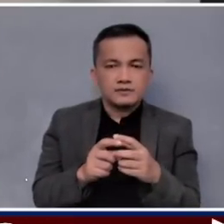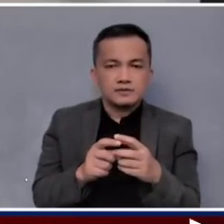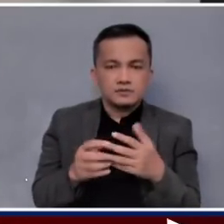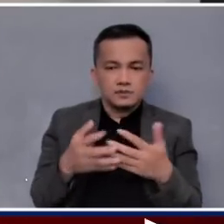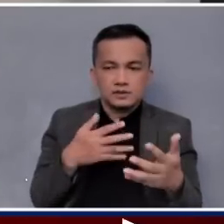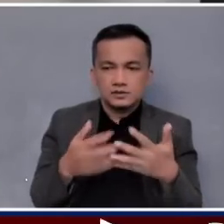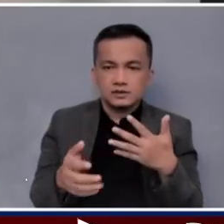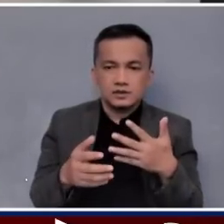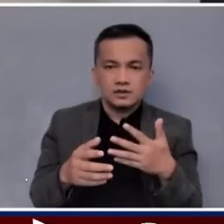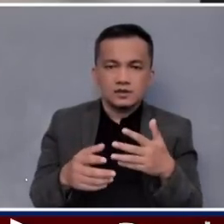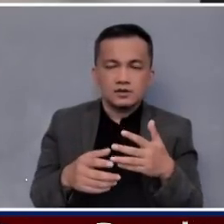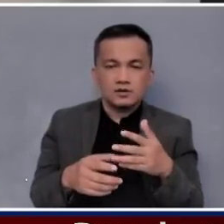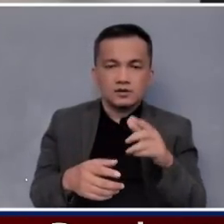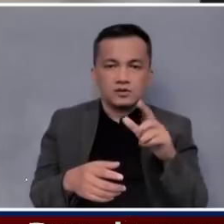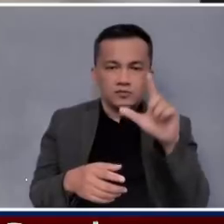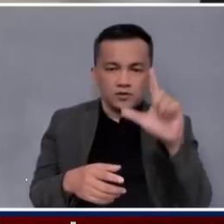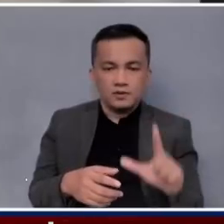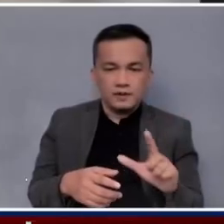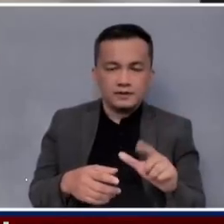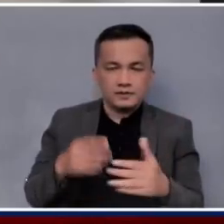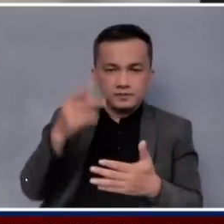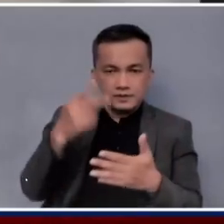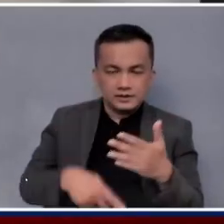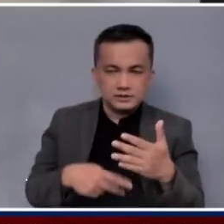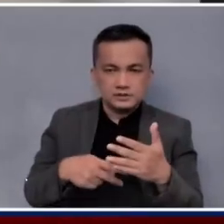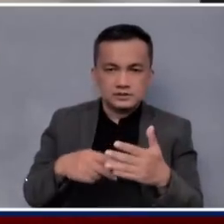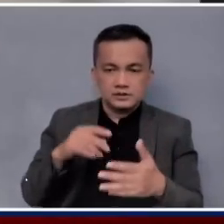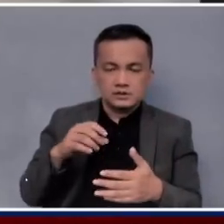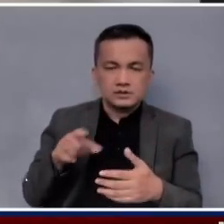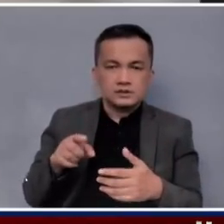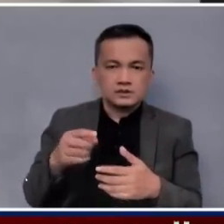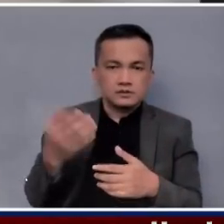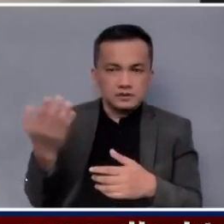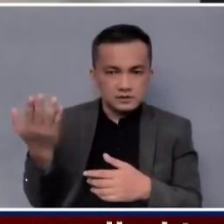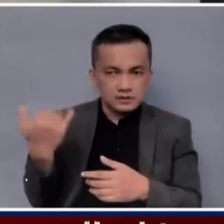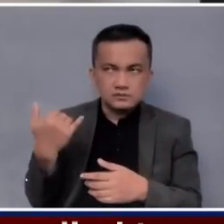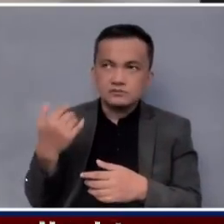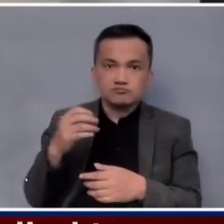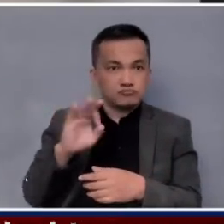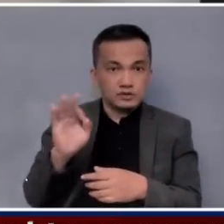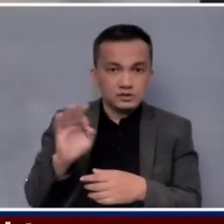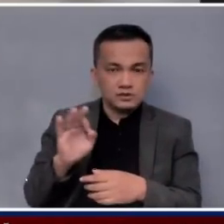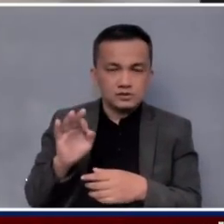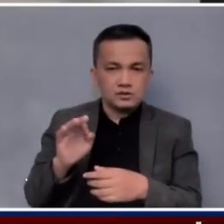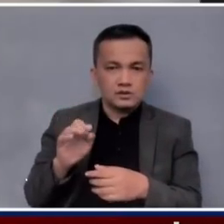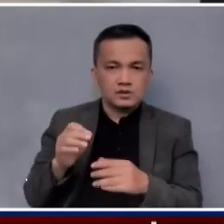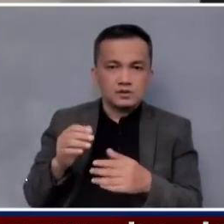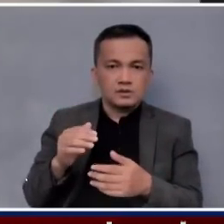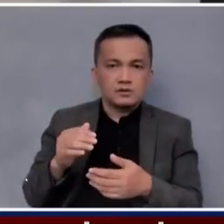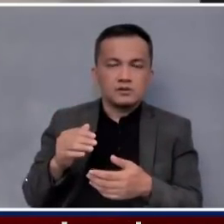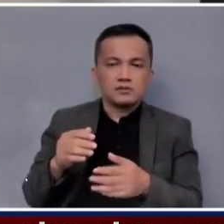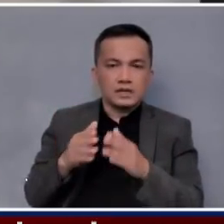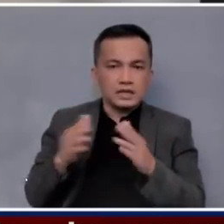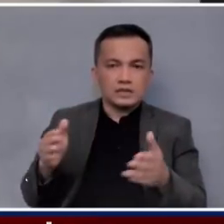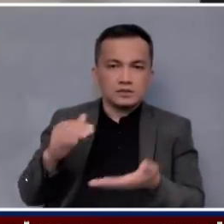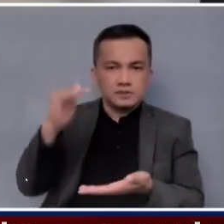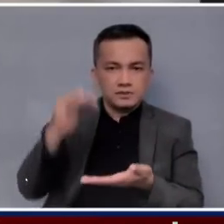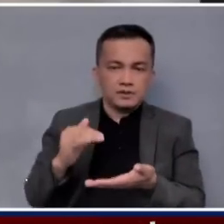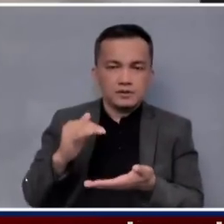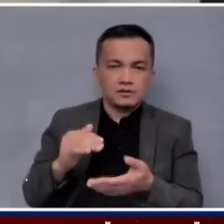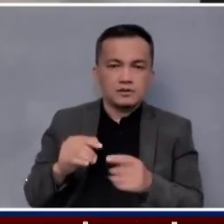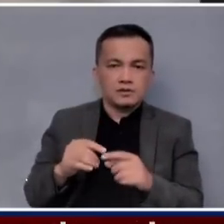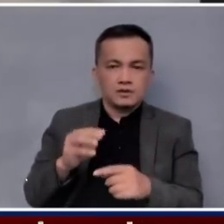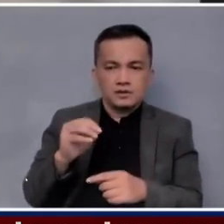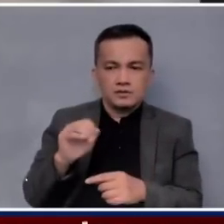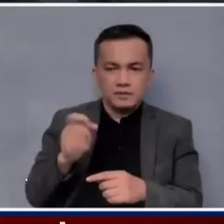yung crude prices for the past days, particularly po no Friday, ang laki po ng binaba, no? Yung MOPS po ay